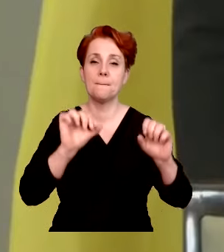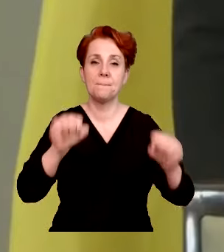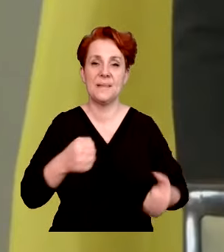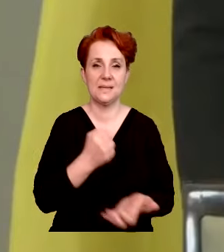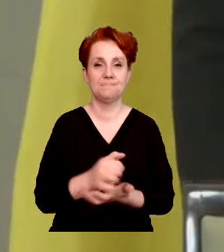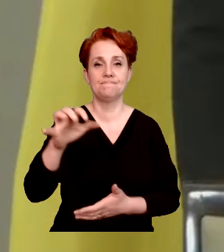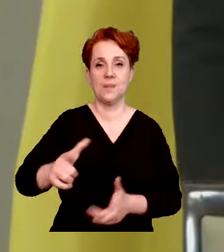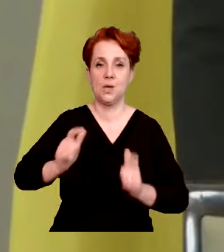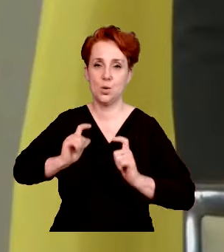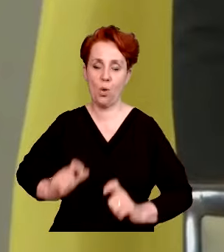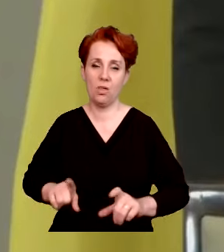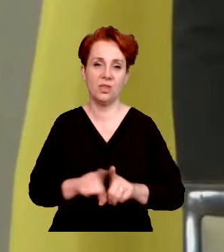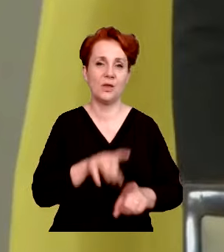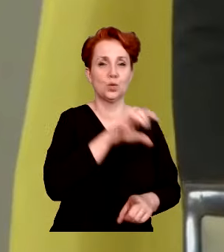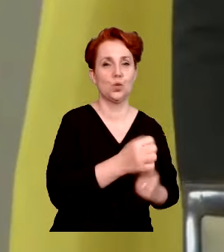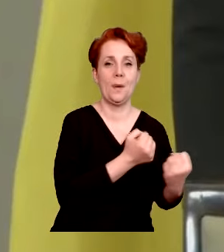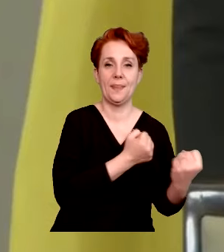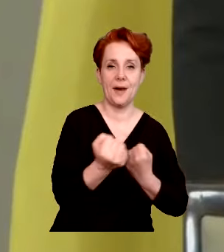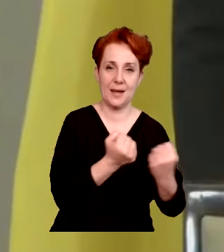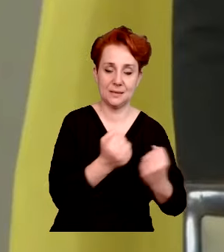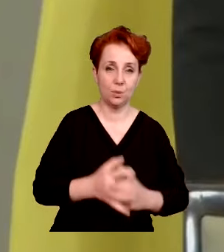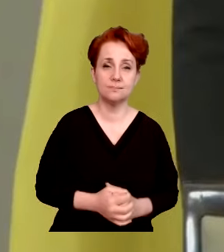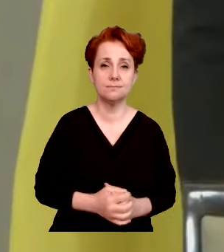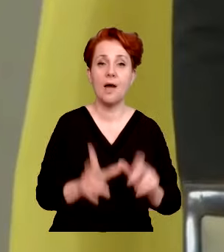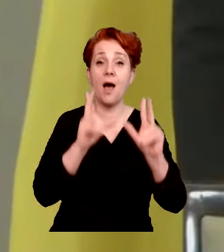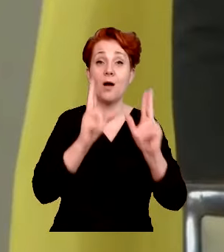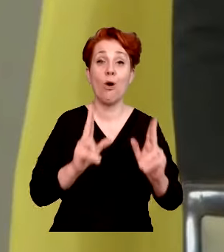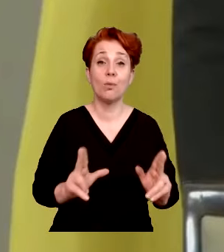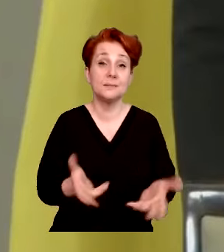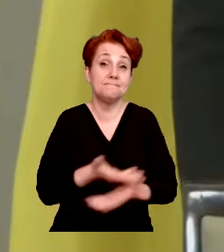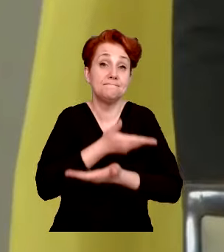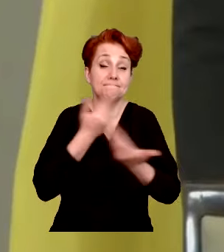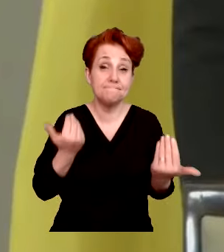rolnictwa i branży transportowej. Konkretów jednak brak.